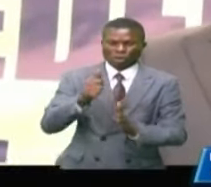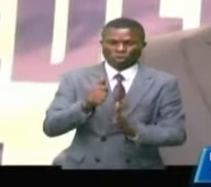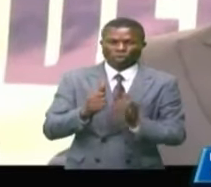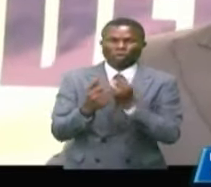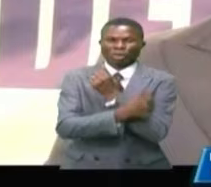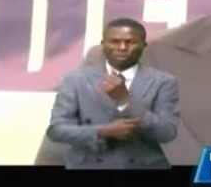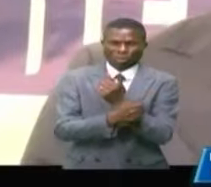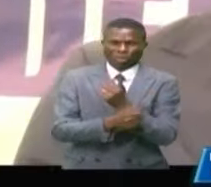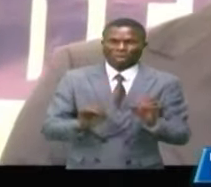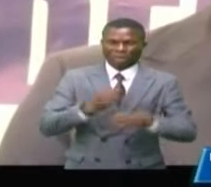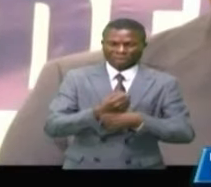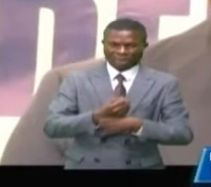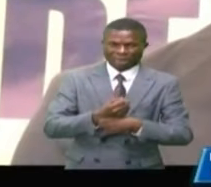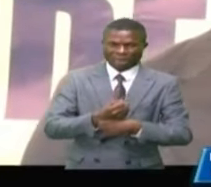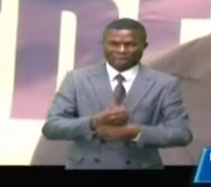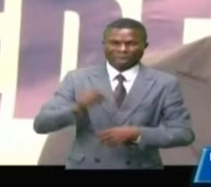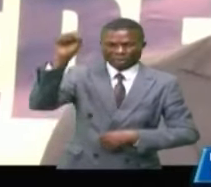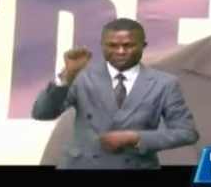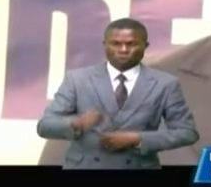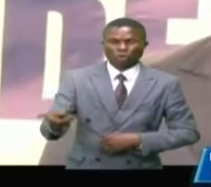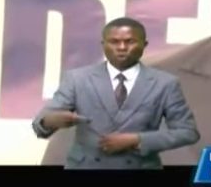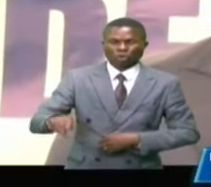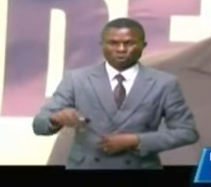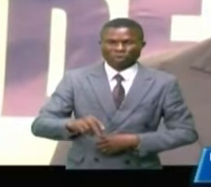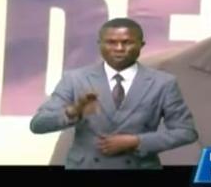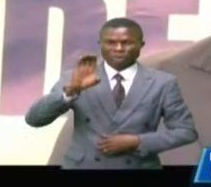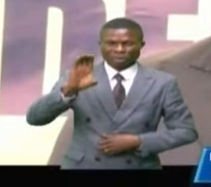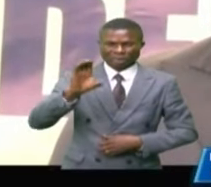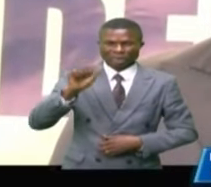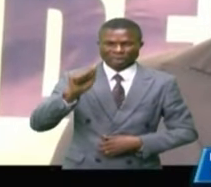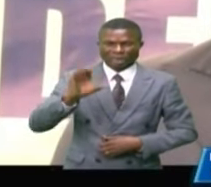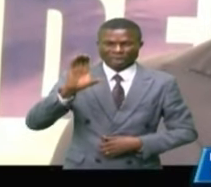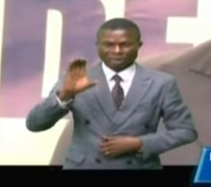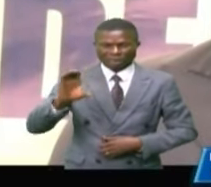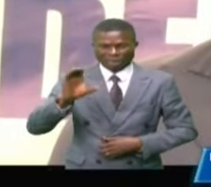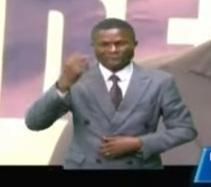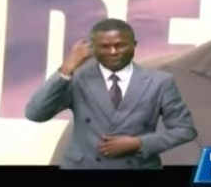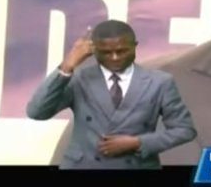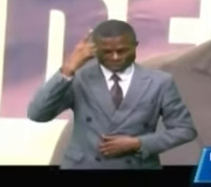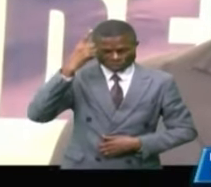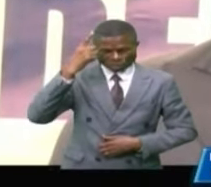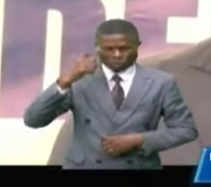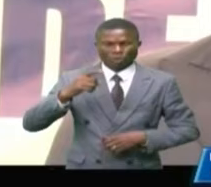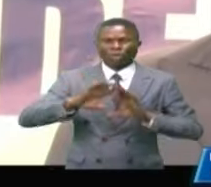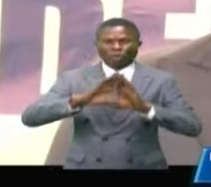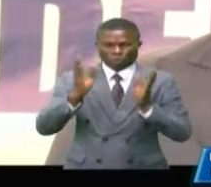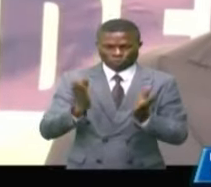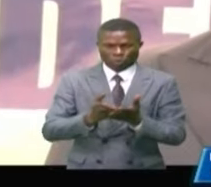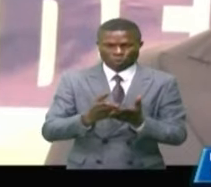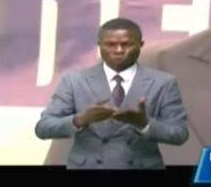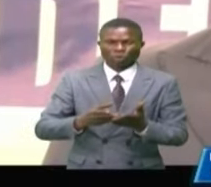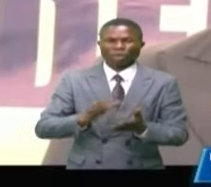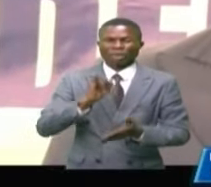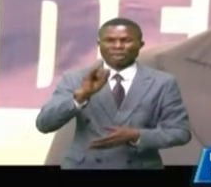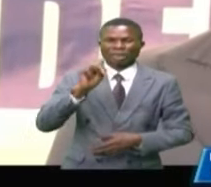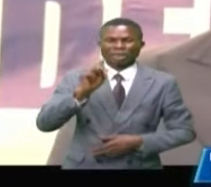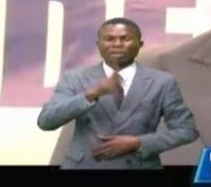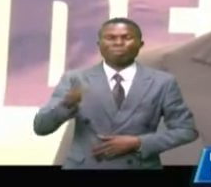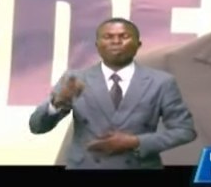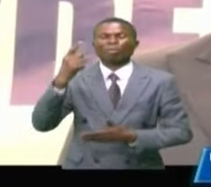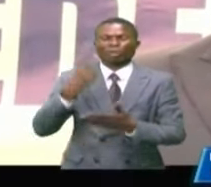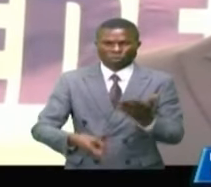la sous-région CEAC, de comprendre ce que cet outil INPP au